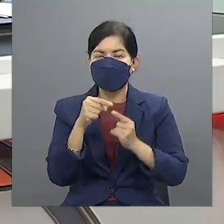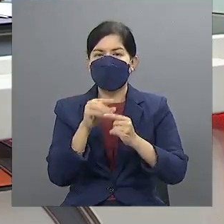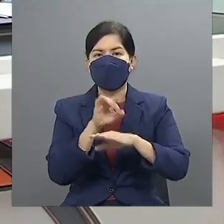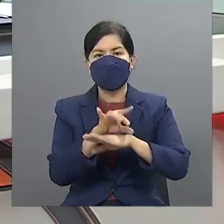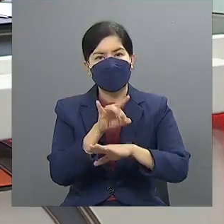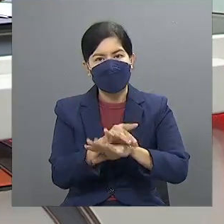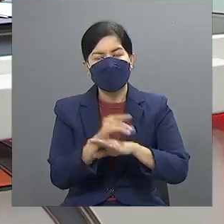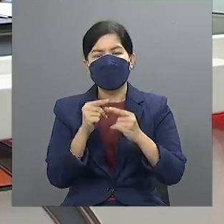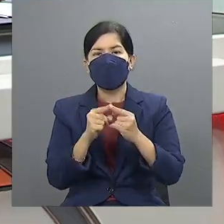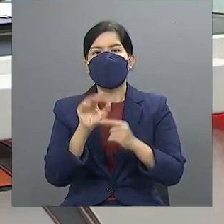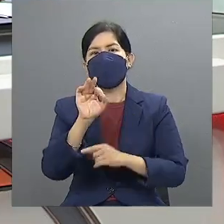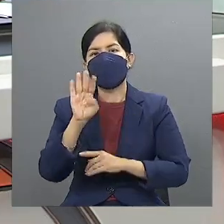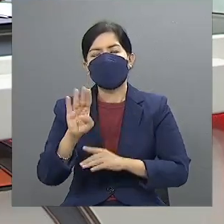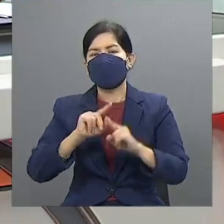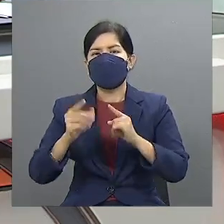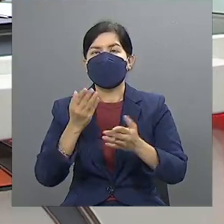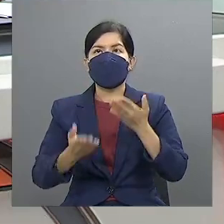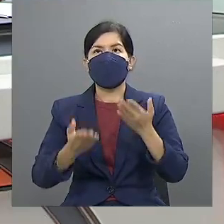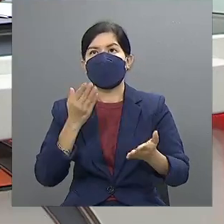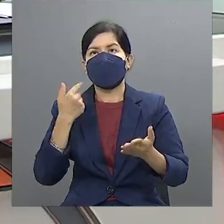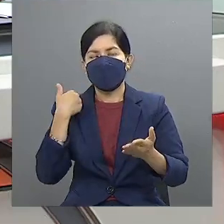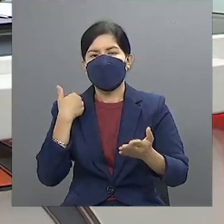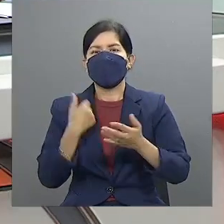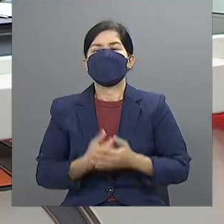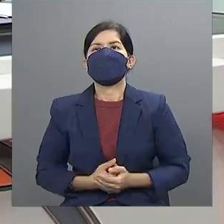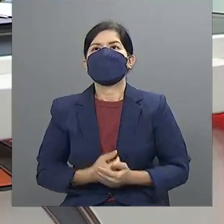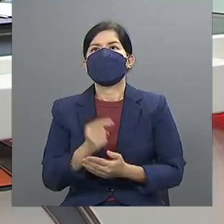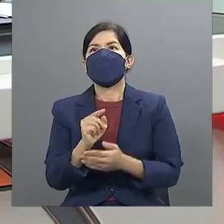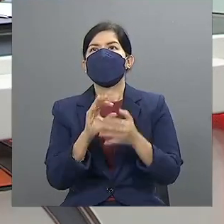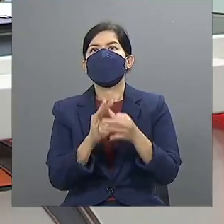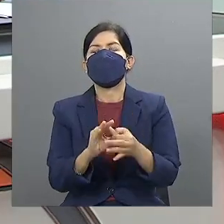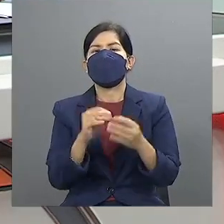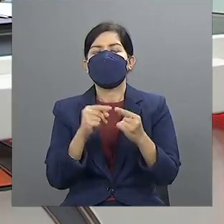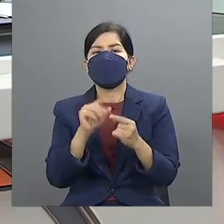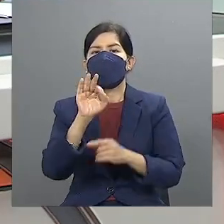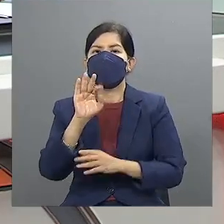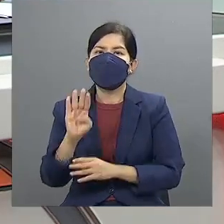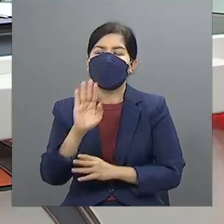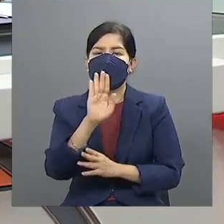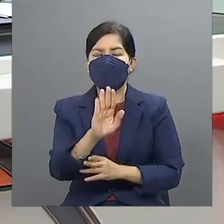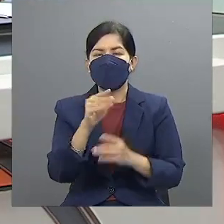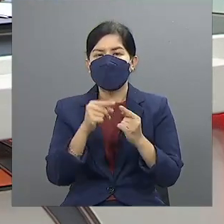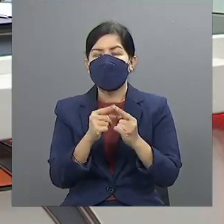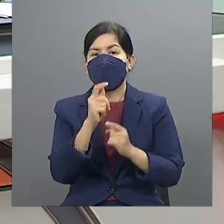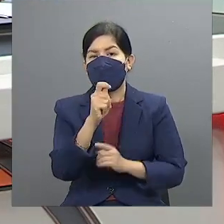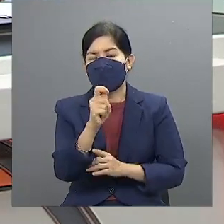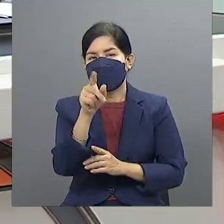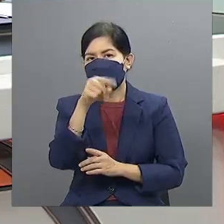ามีการนำเสนอข้อมูลกันหลายเพจทีเดียวนะคะไม่ว่าจะเป็น Facebook ของ @thaipbs